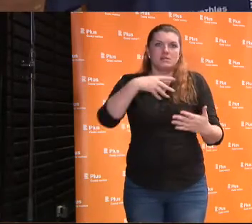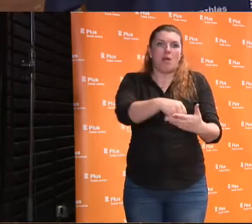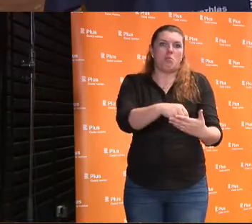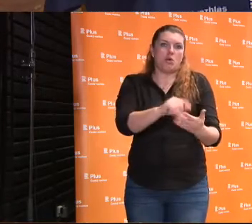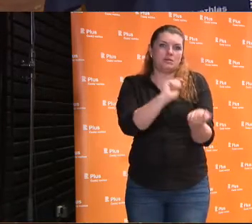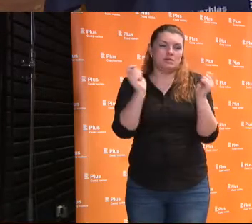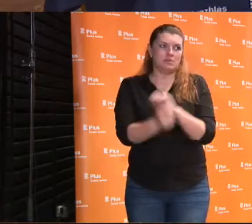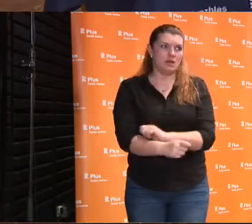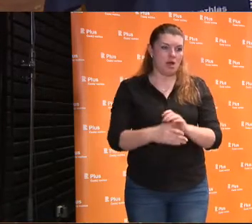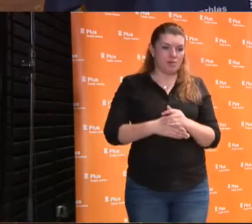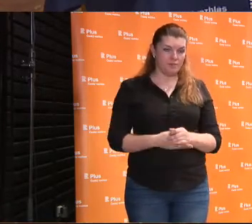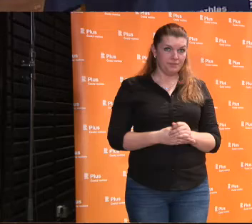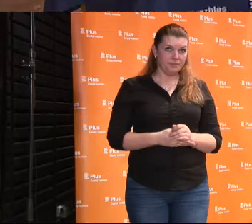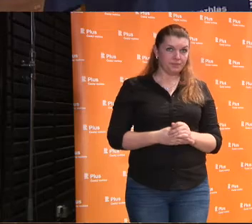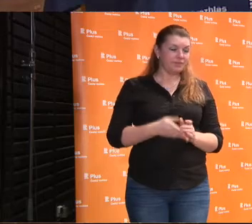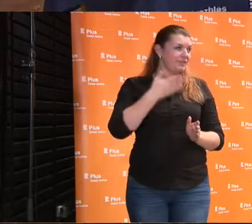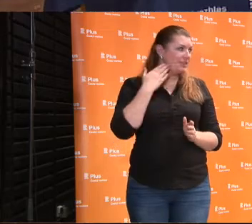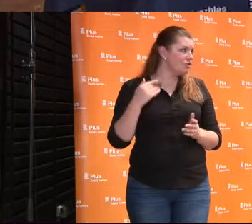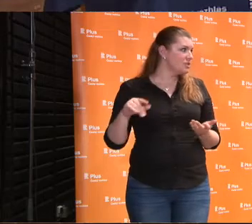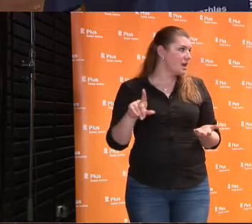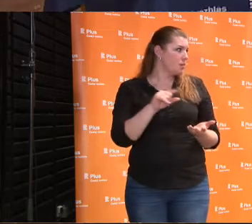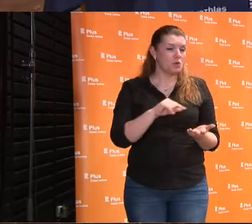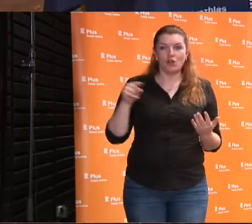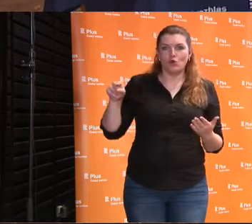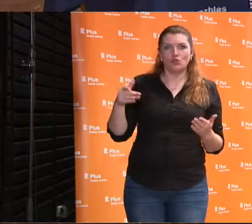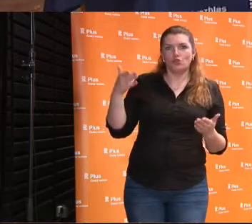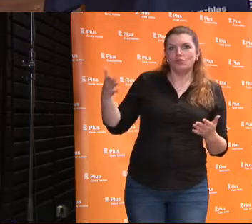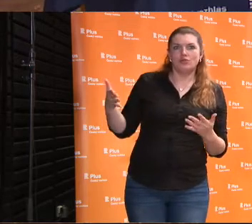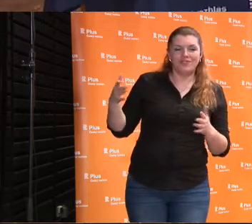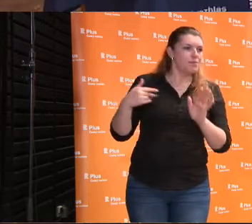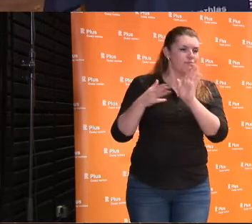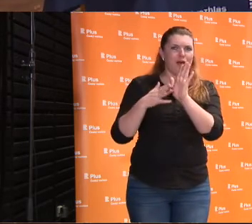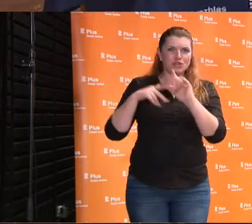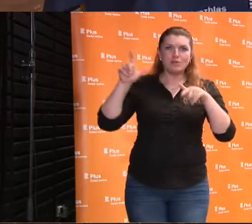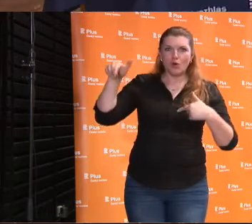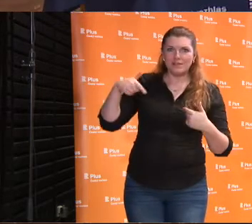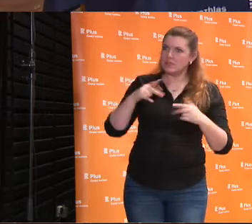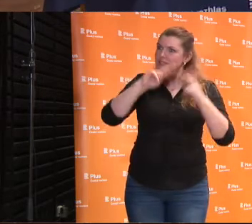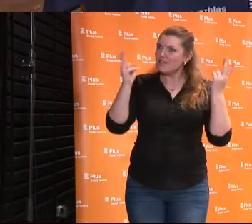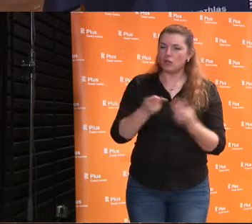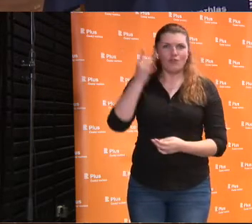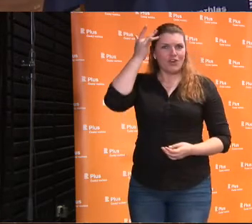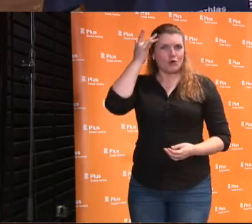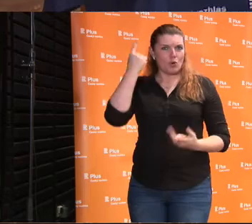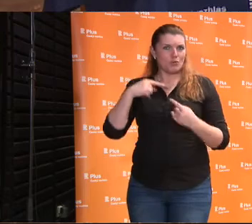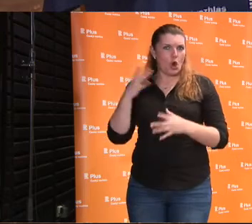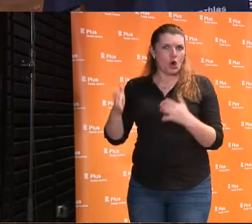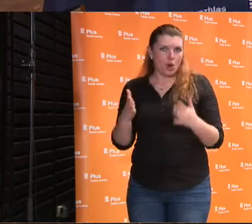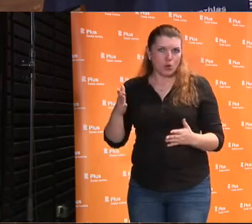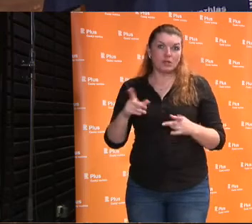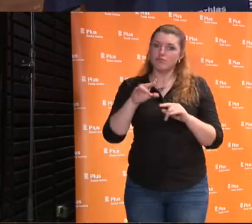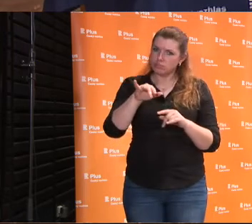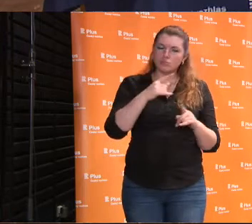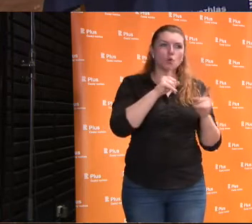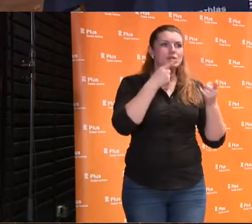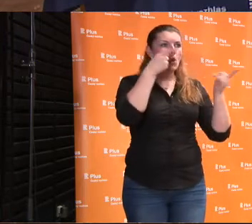republika, tady sedí jeden z největších světových odborníků na robotiku. Máme několik univerzitních